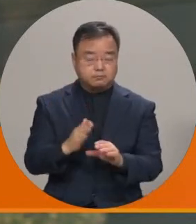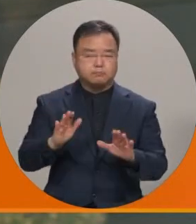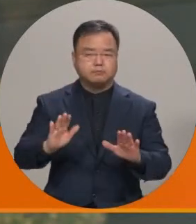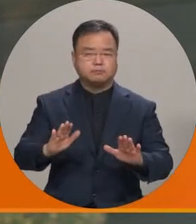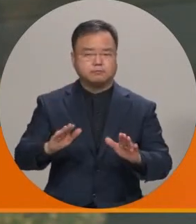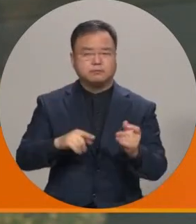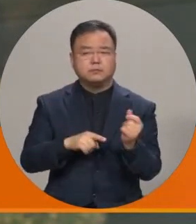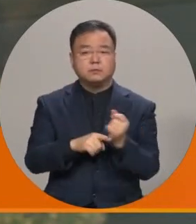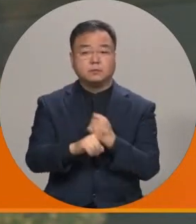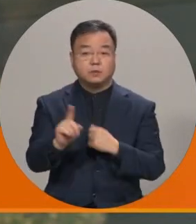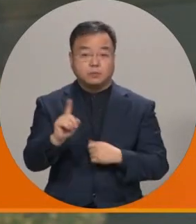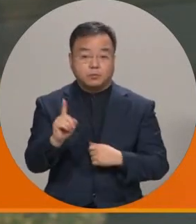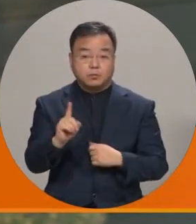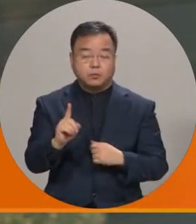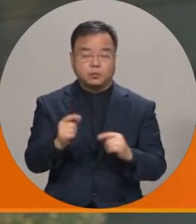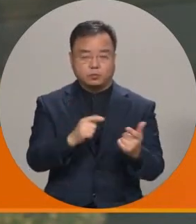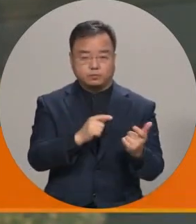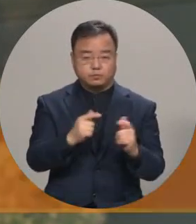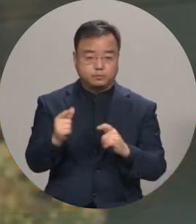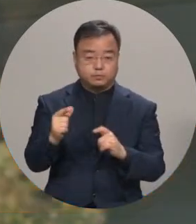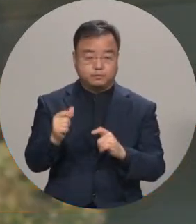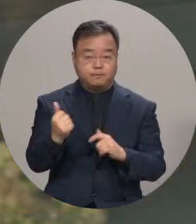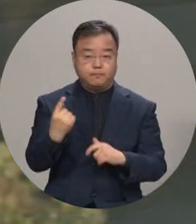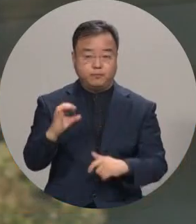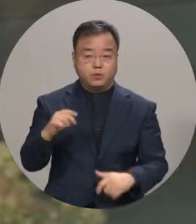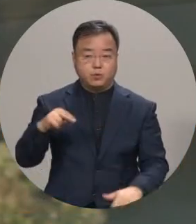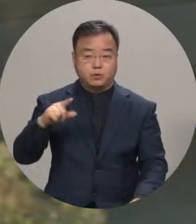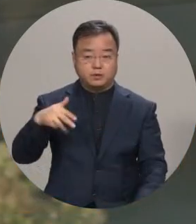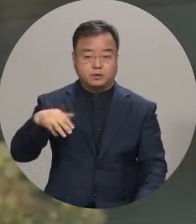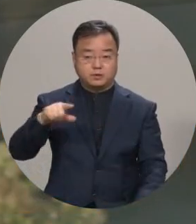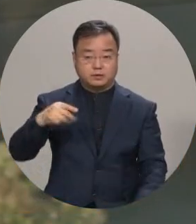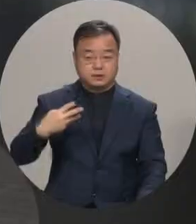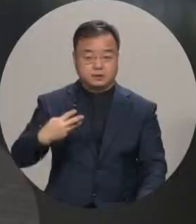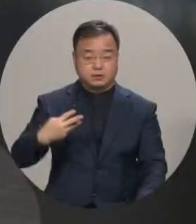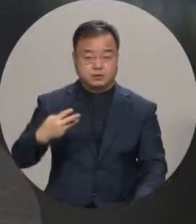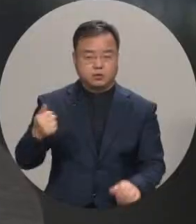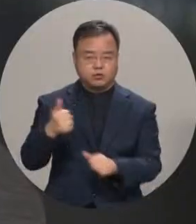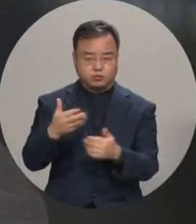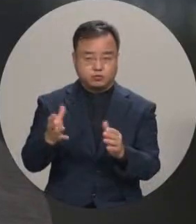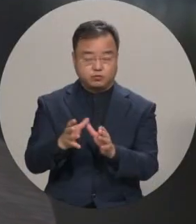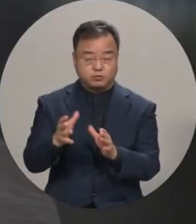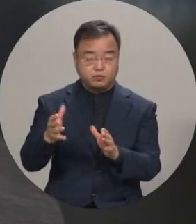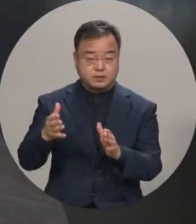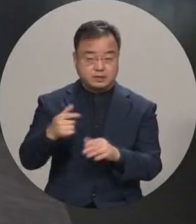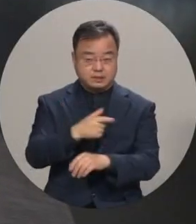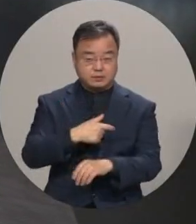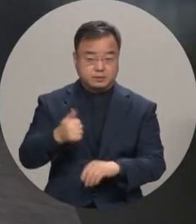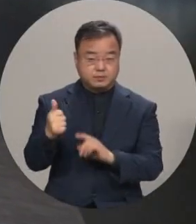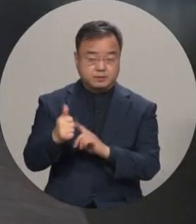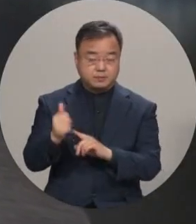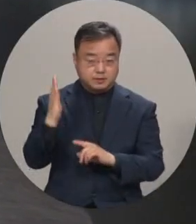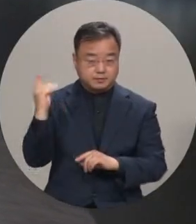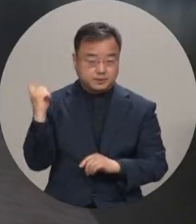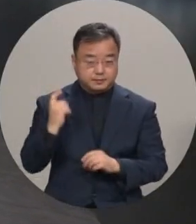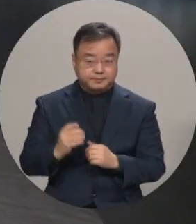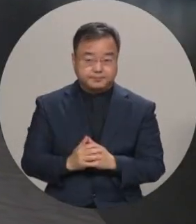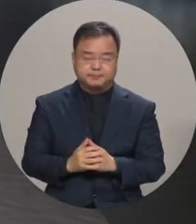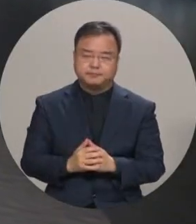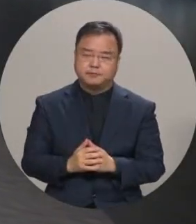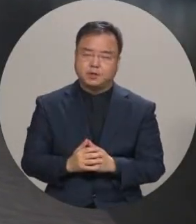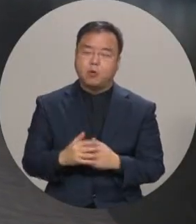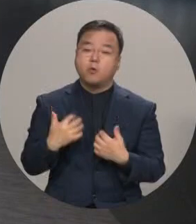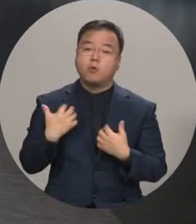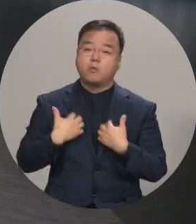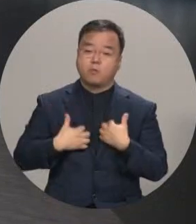고령사회 위원회 홍석철 상임위원에게 직접 들어보겠습니다 위원님 어서 오세요네 안녕하세요네 예 반가운